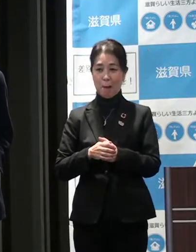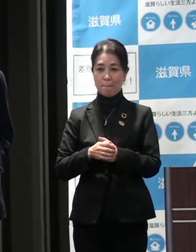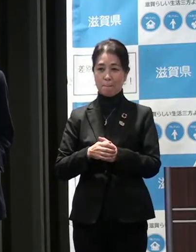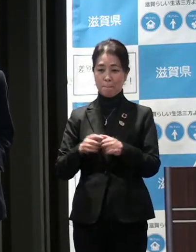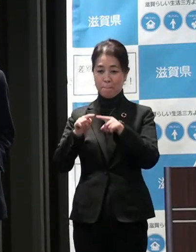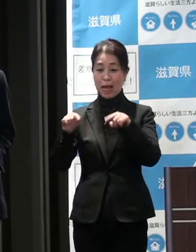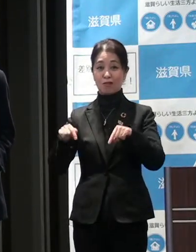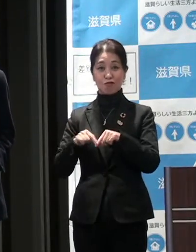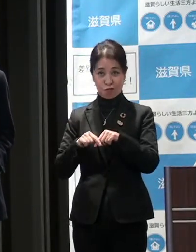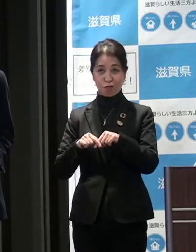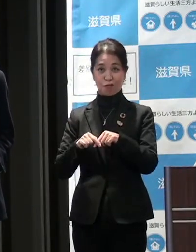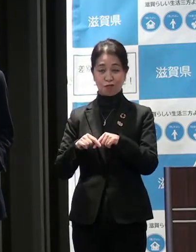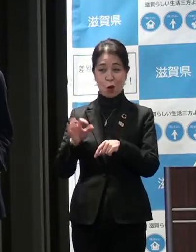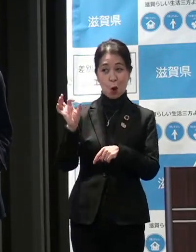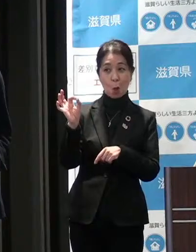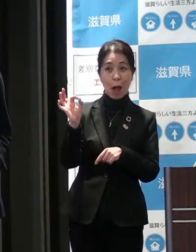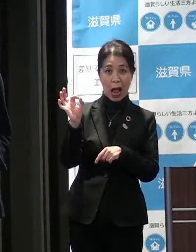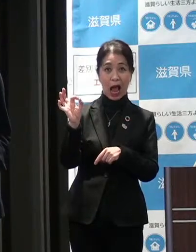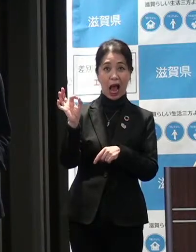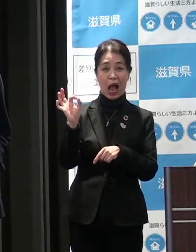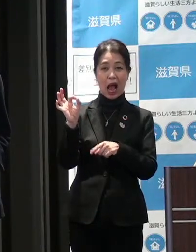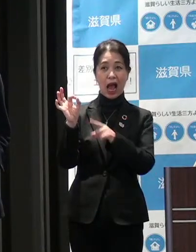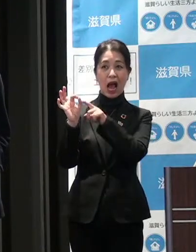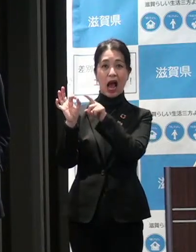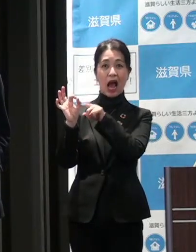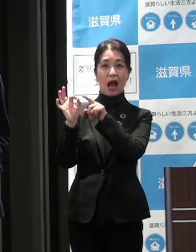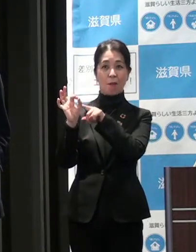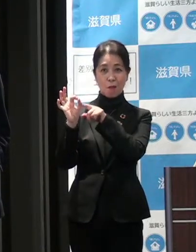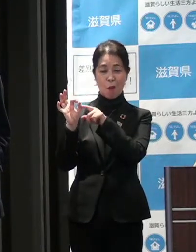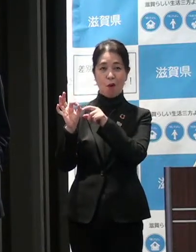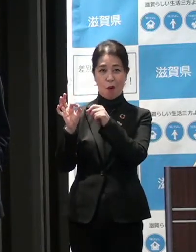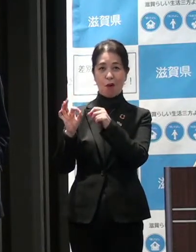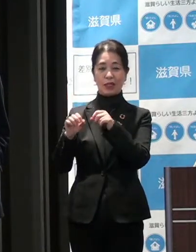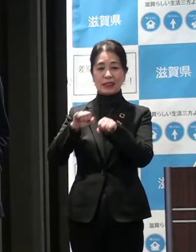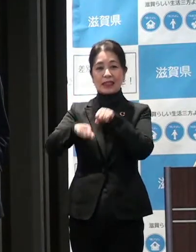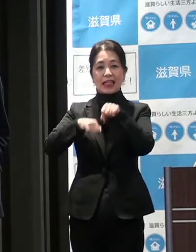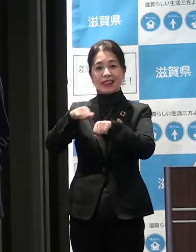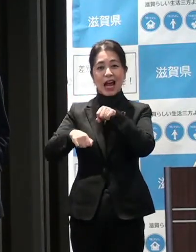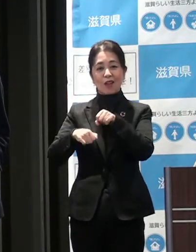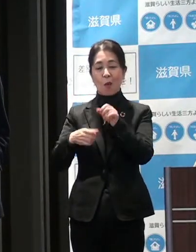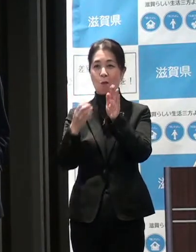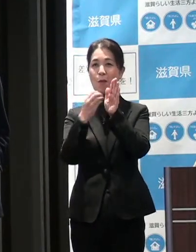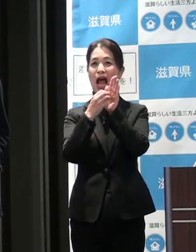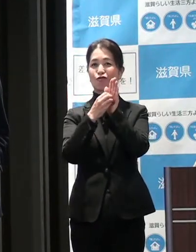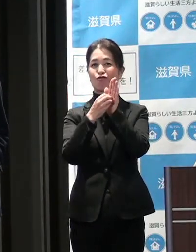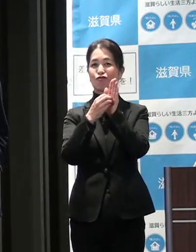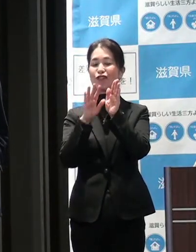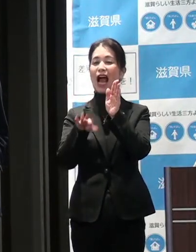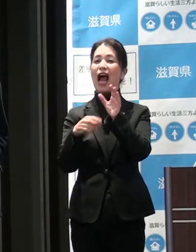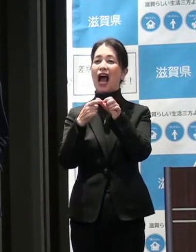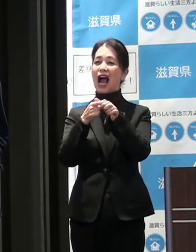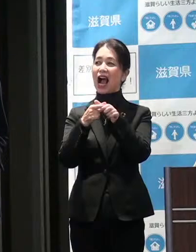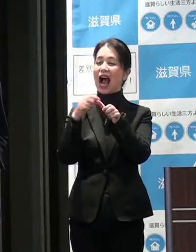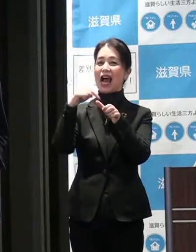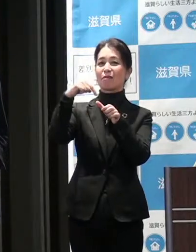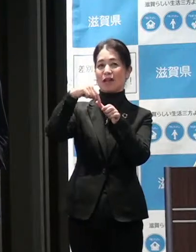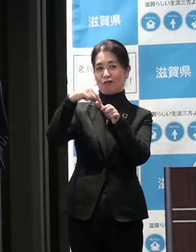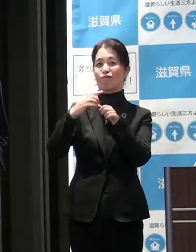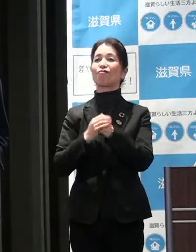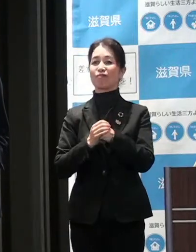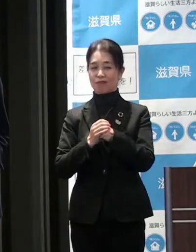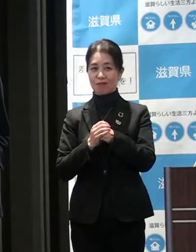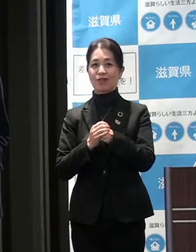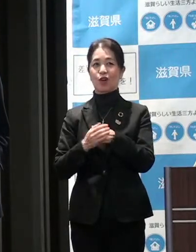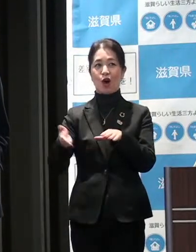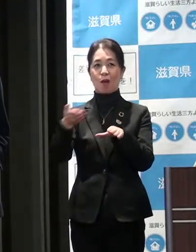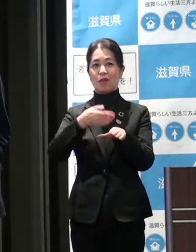というか、コマもビワイチ、自転車のマークを見せております。これでビワイチをみんなにしてもらいたいなと思